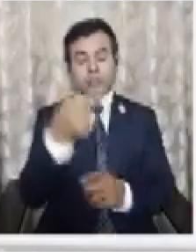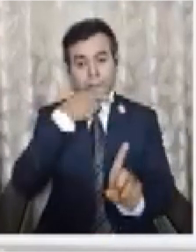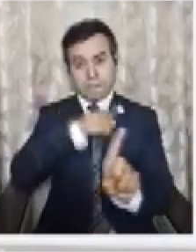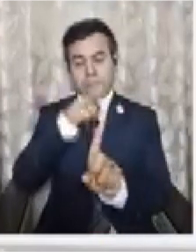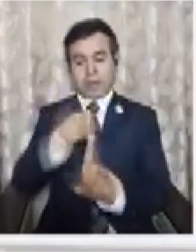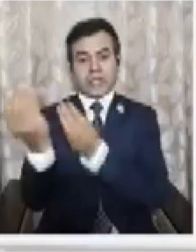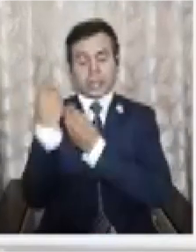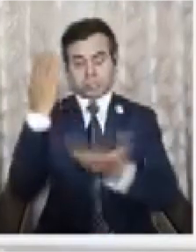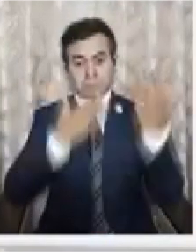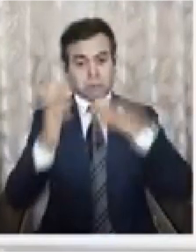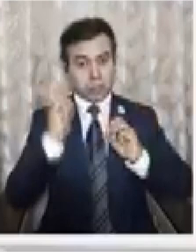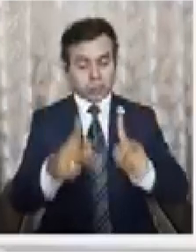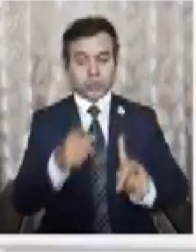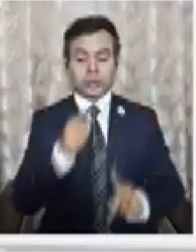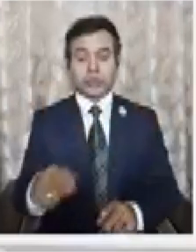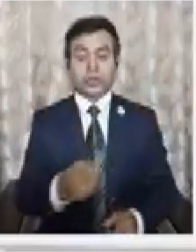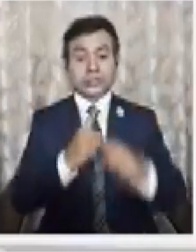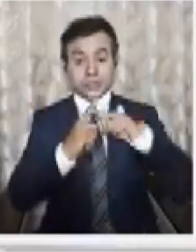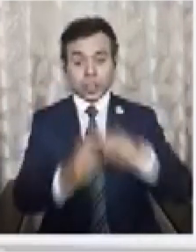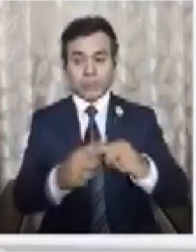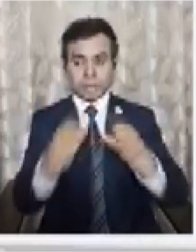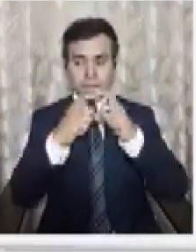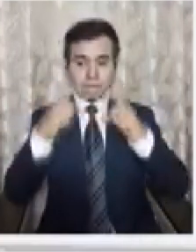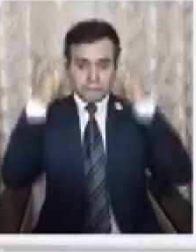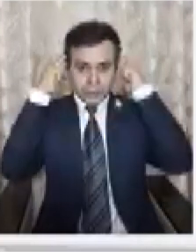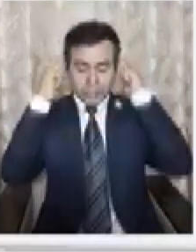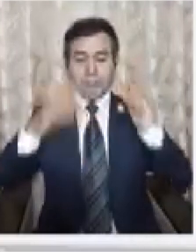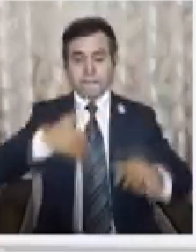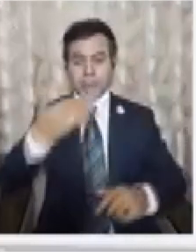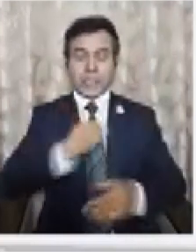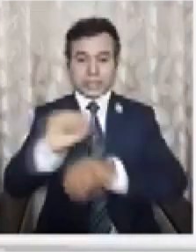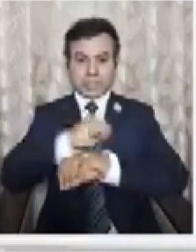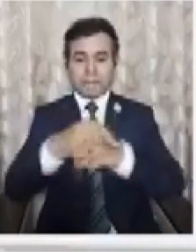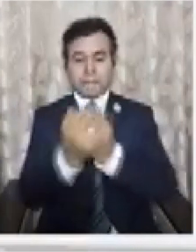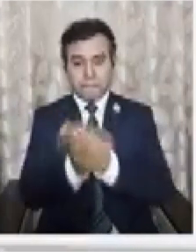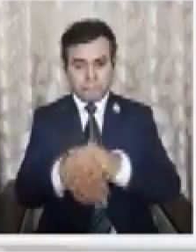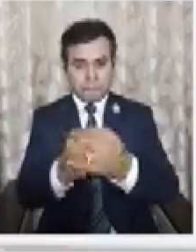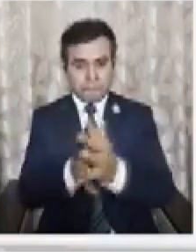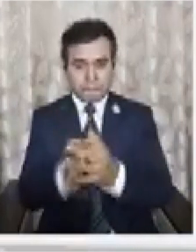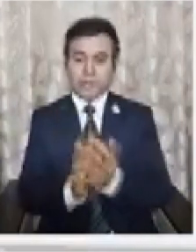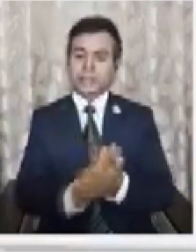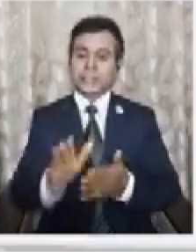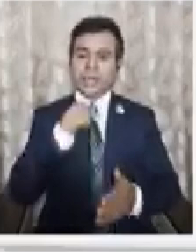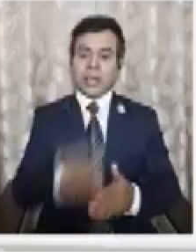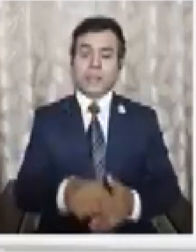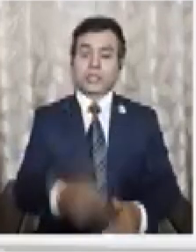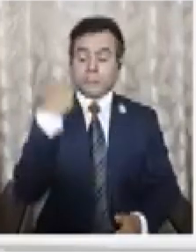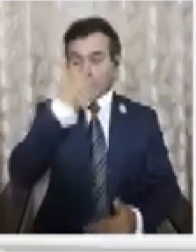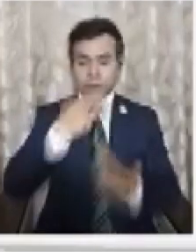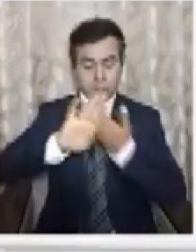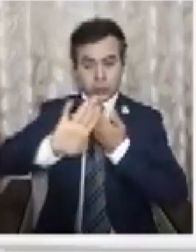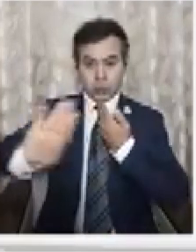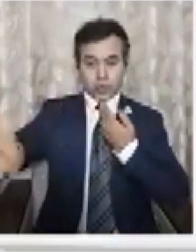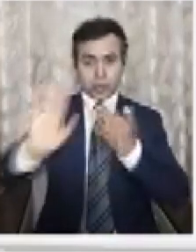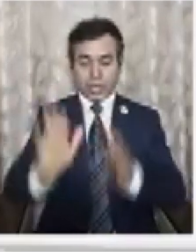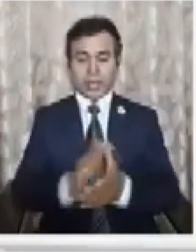এবং সুরক্ষিত থাকুন, সুরক্ষিত রাখুন এবং সুরক্ষিত থাকবার জন্য সঠিকভাবে মাস্ক পরুন, বারবার